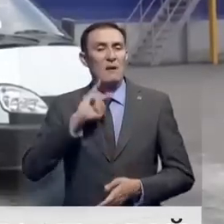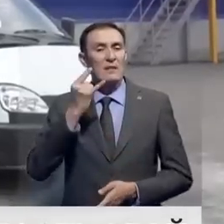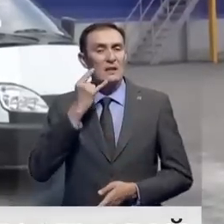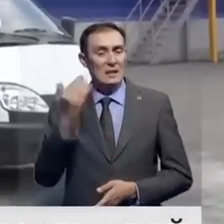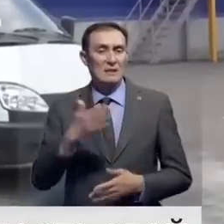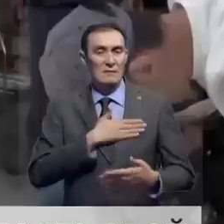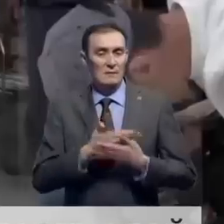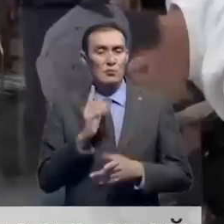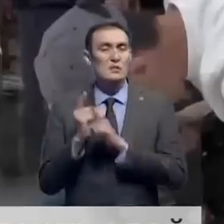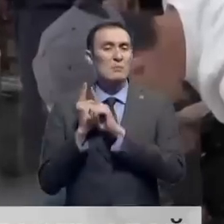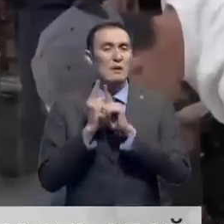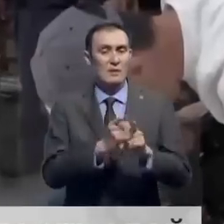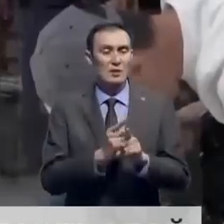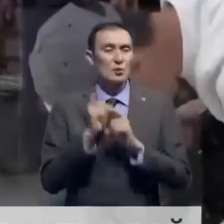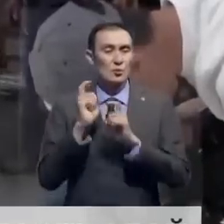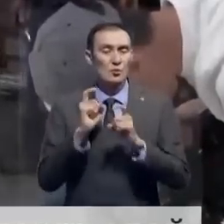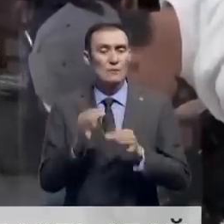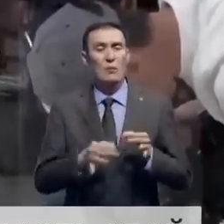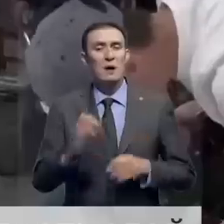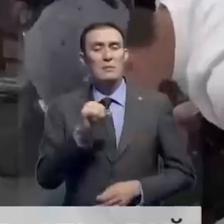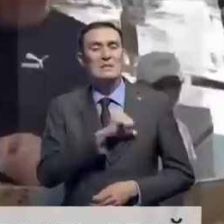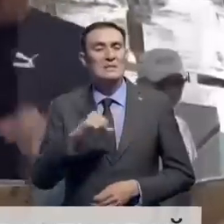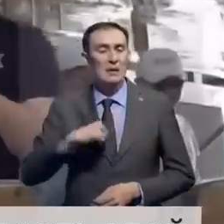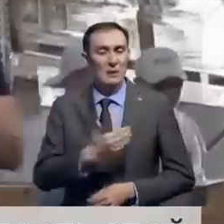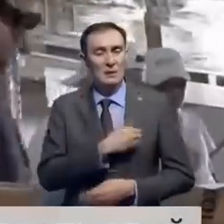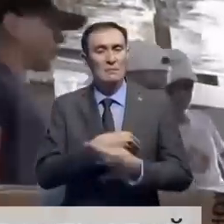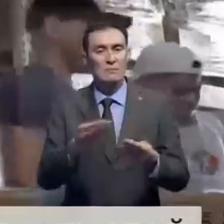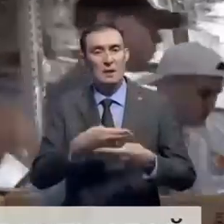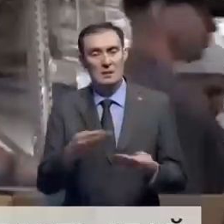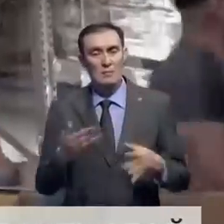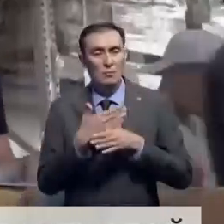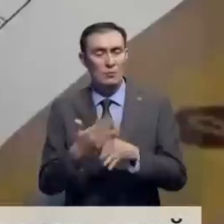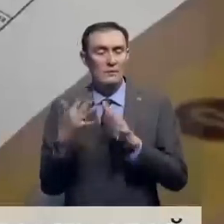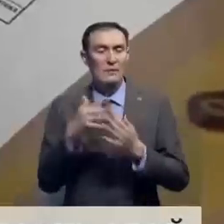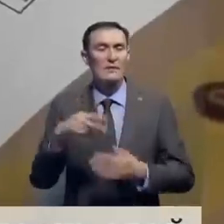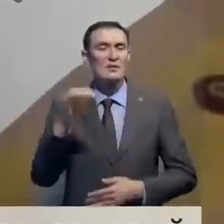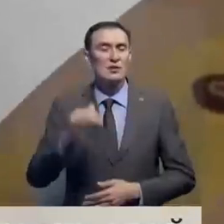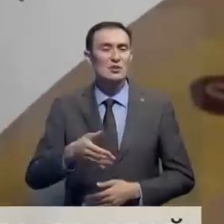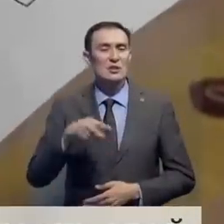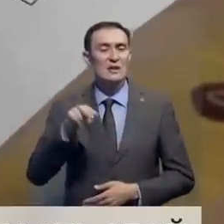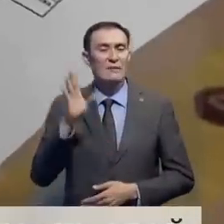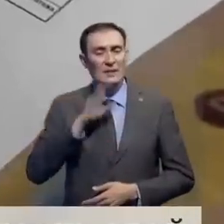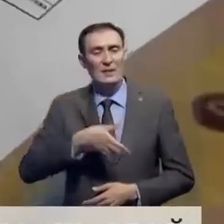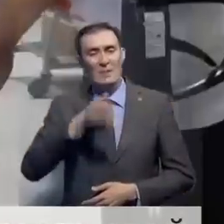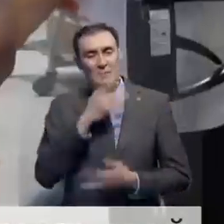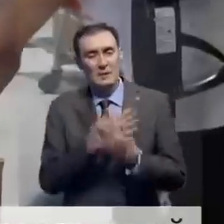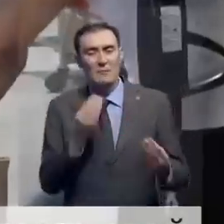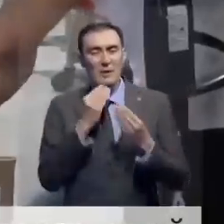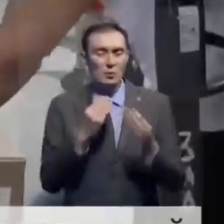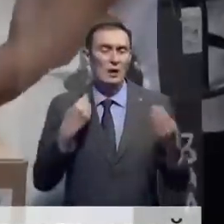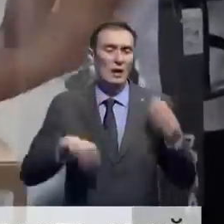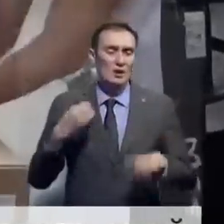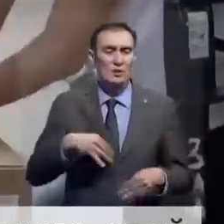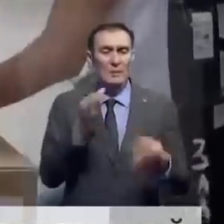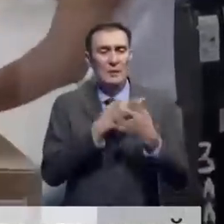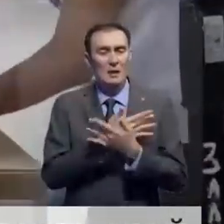сопроводят гуманитарный груз в области Абая не хотят сами развести помощь паулами сёлам 20 тысяч литров воды и напитков продукты питания одежду